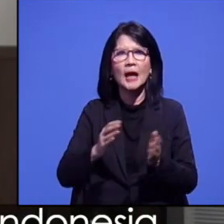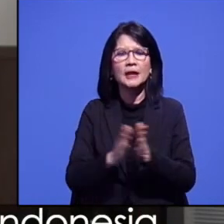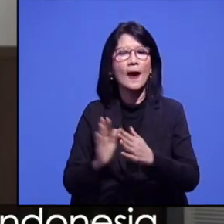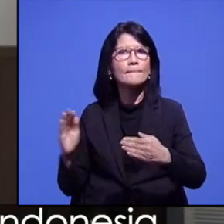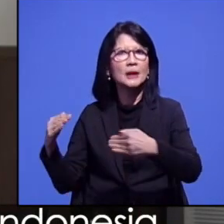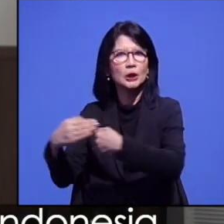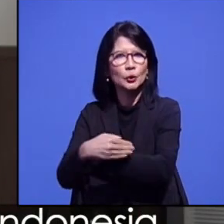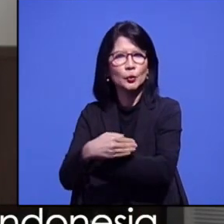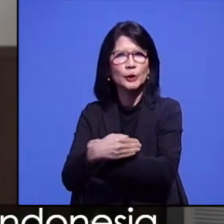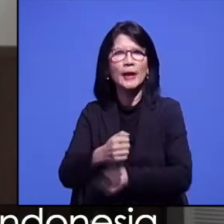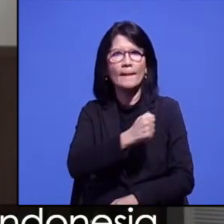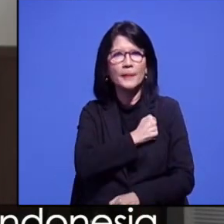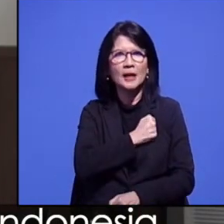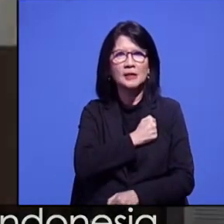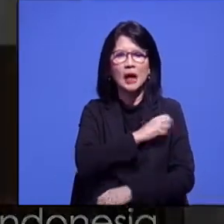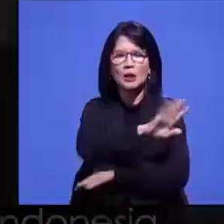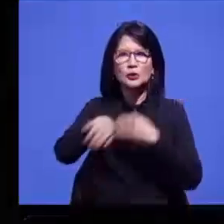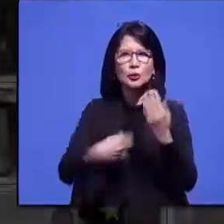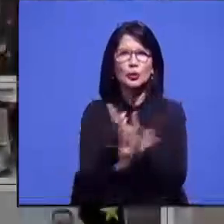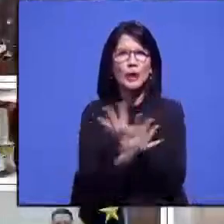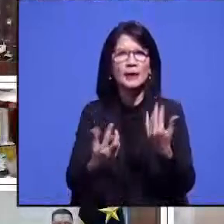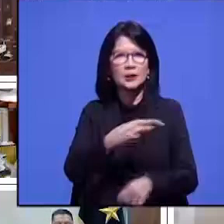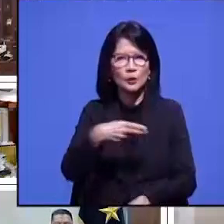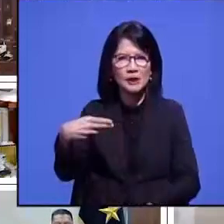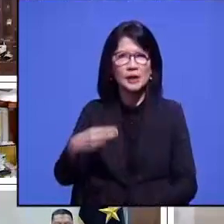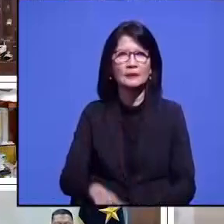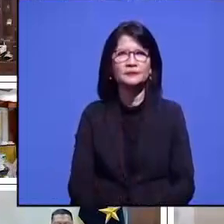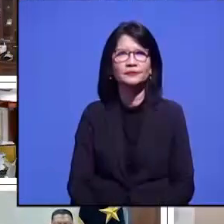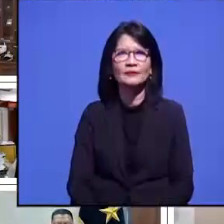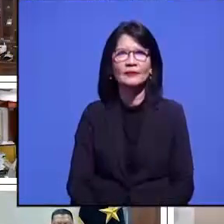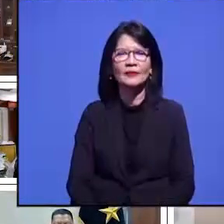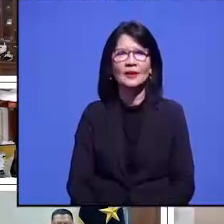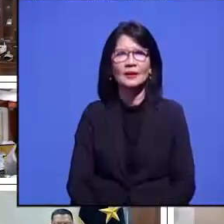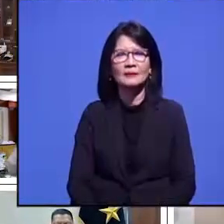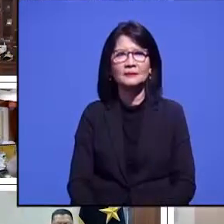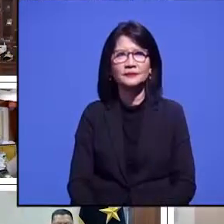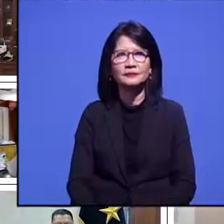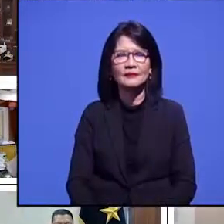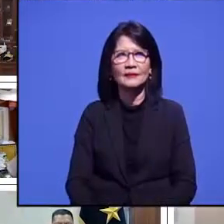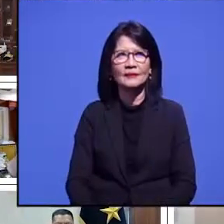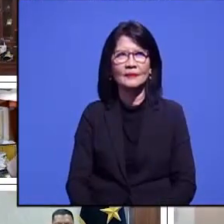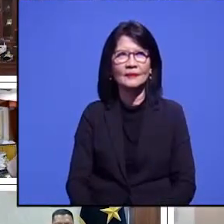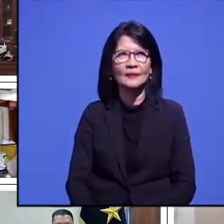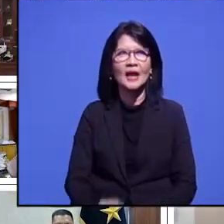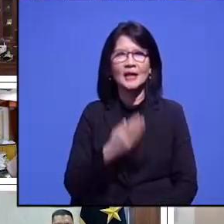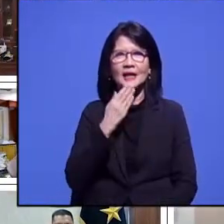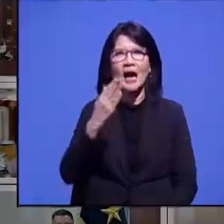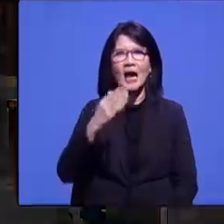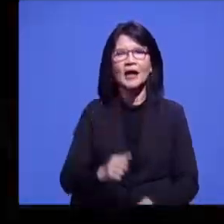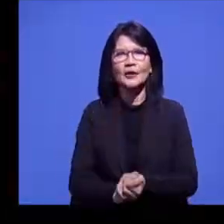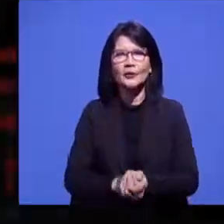melindungi segenap bangsa dan seluruh rakyat Indonesia hingga Hayu TNI shirei untuk